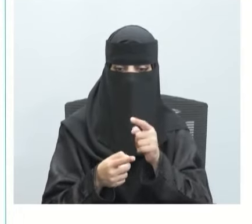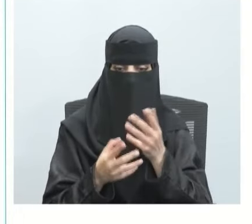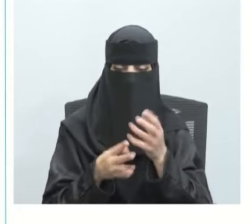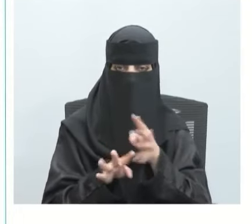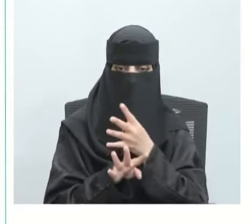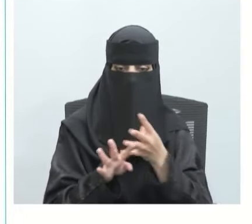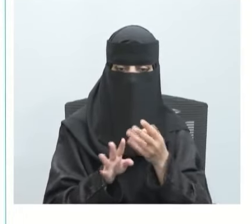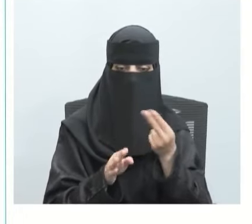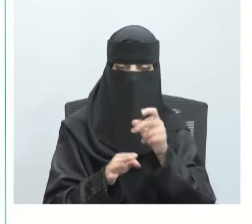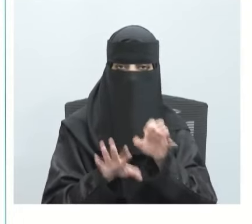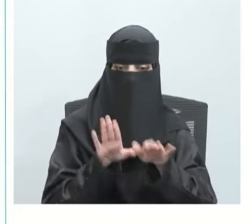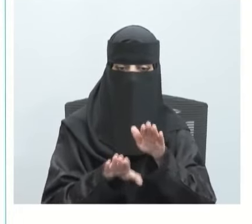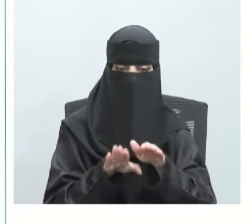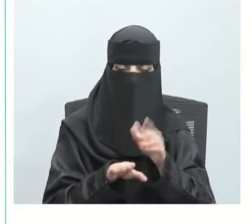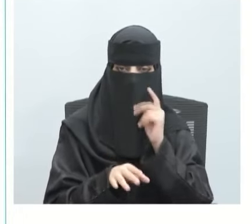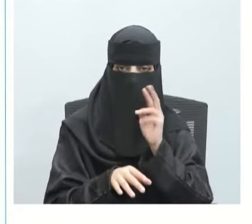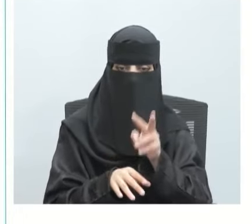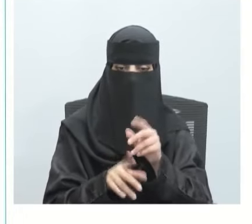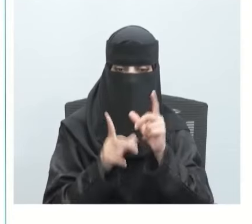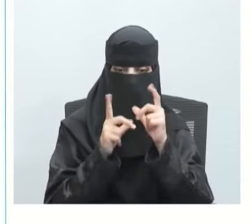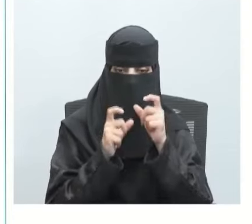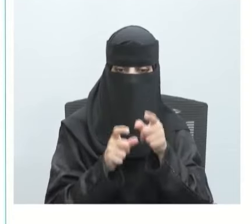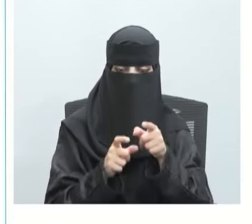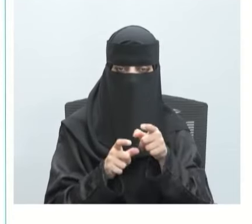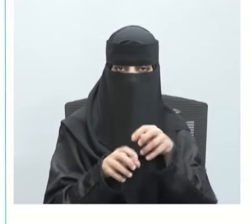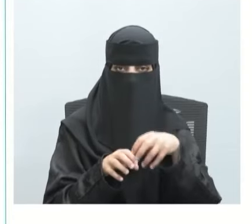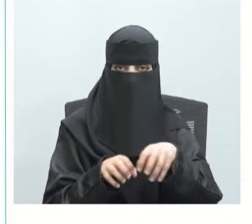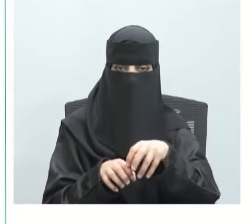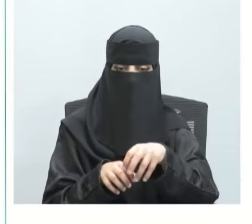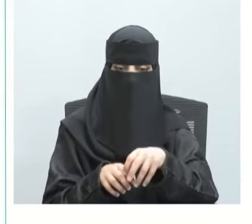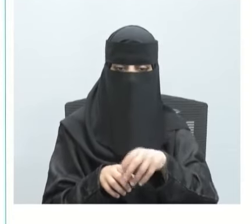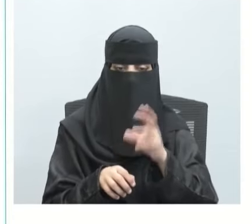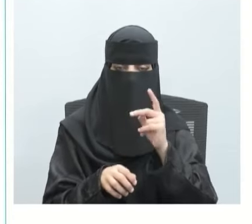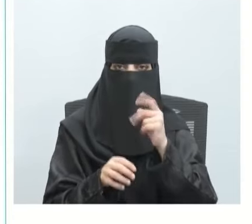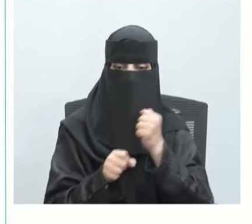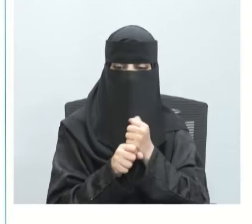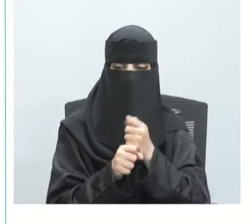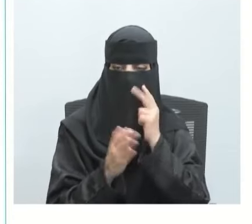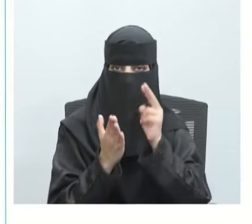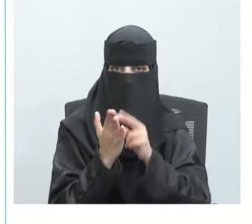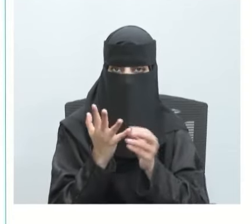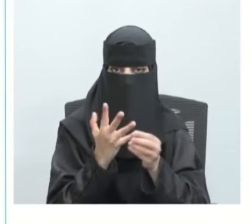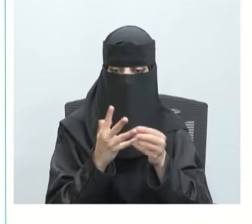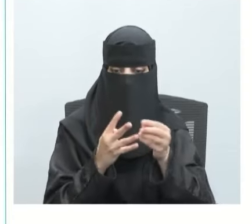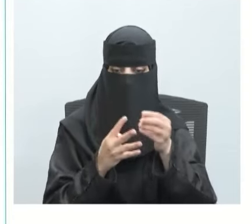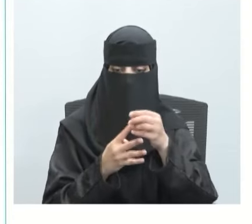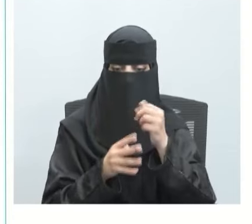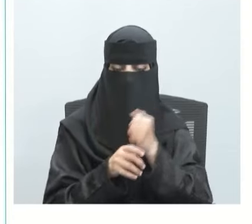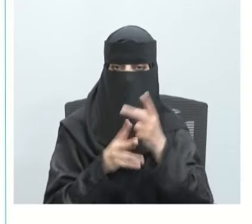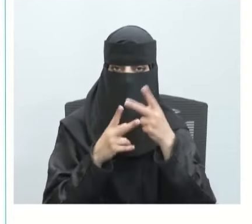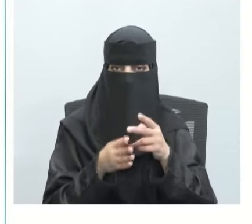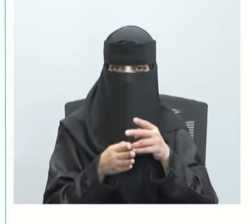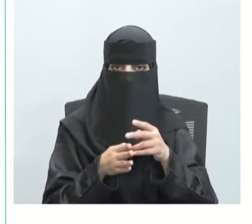نموذج عن الميزانيه بامكانك الاطلاع عن على كل جزء من الميزانيه اثناء قراءه الخطوات التي يجب اتباعها